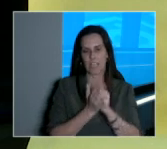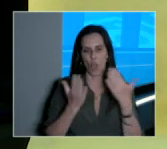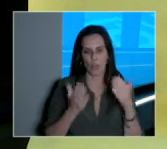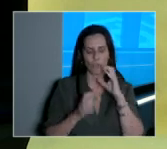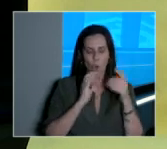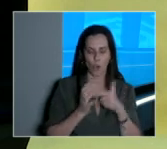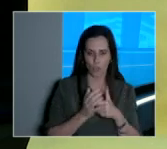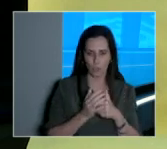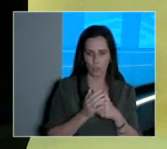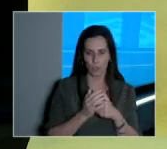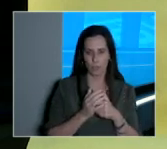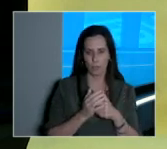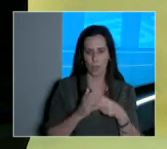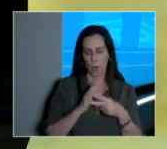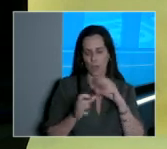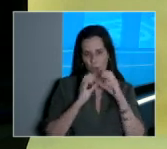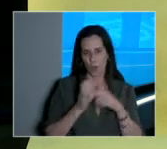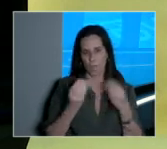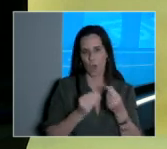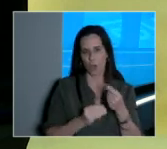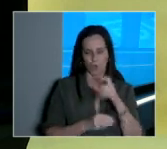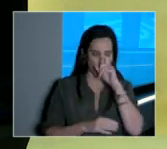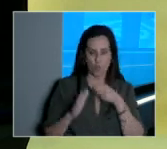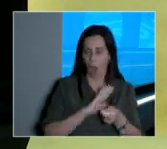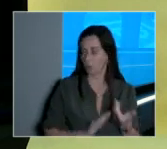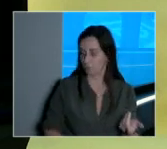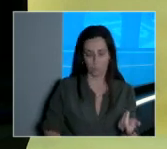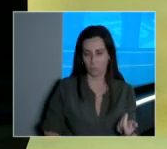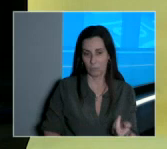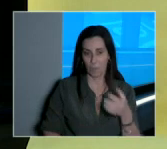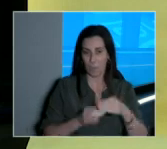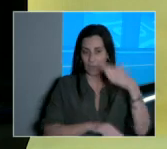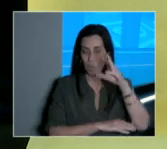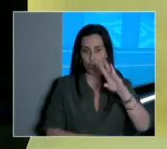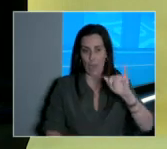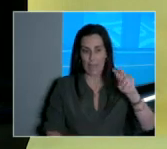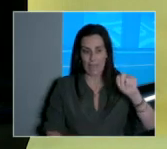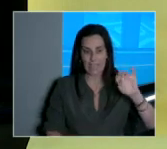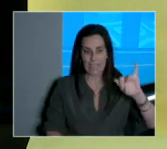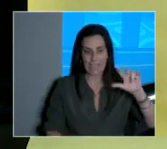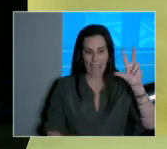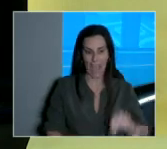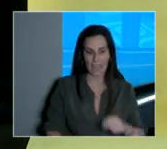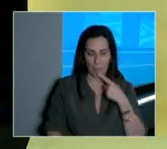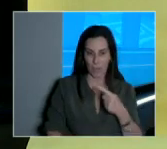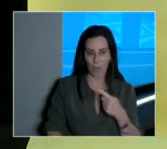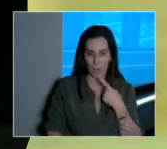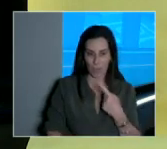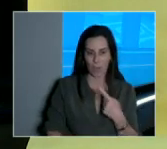עיתונאות ותקשורת, סליחה, פוליטיקה ותקשורת למשהו שהוא מושחת. ושי ניצן, פרקליט המדינה, בא ומודיע ואומר בעיתון,